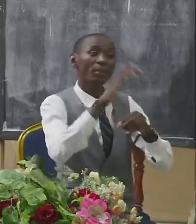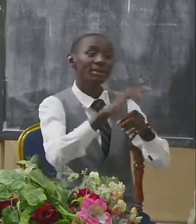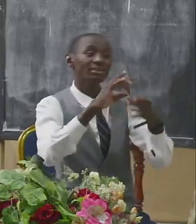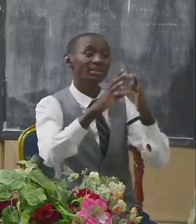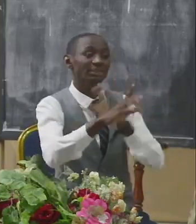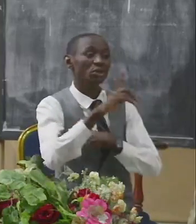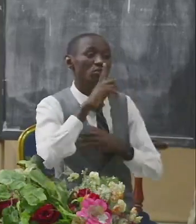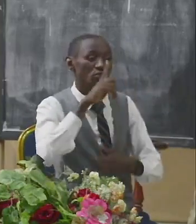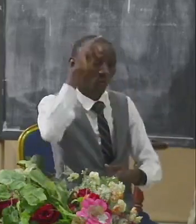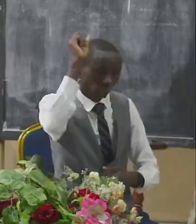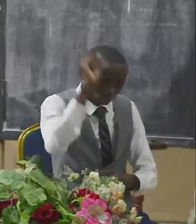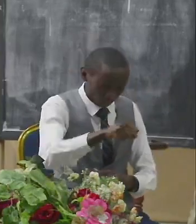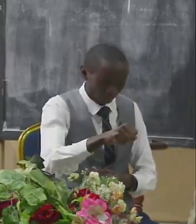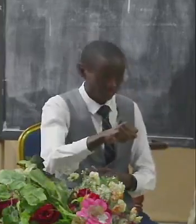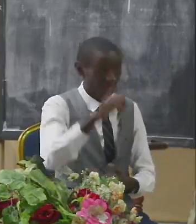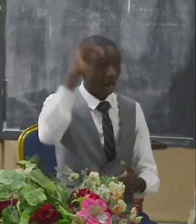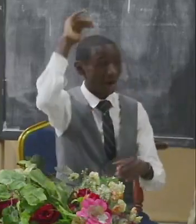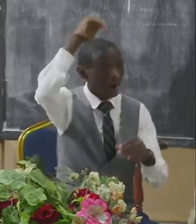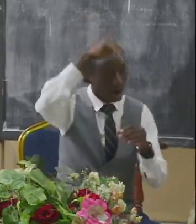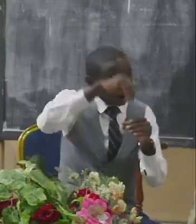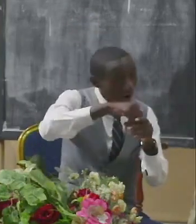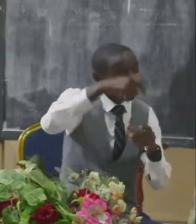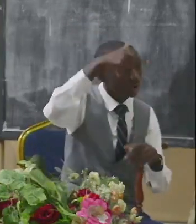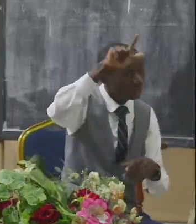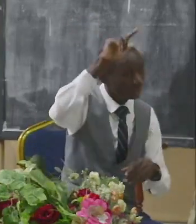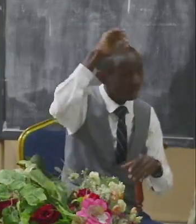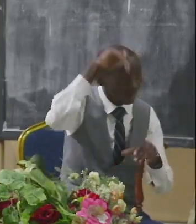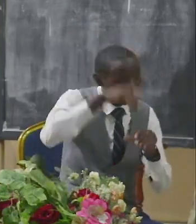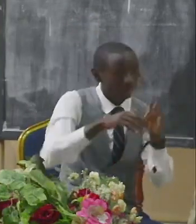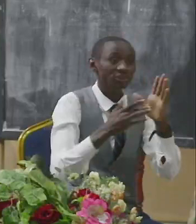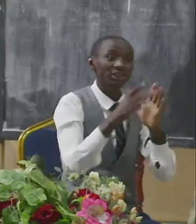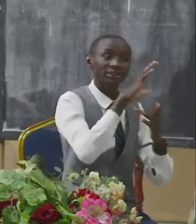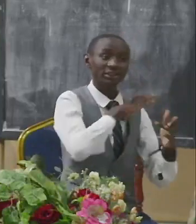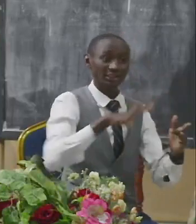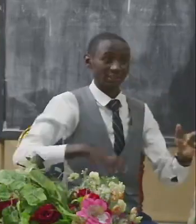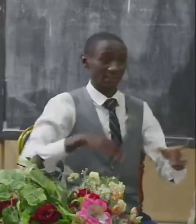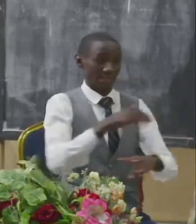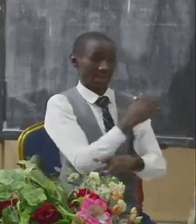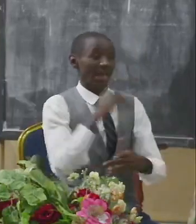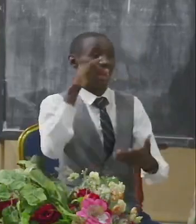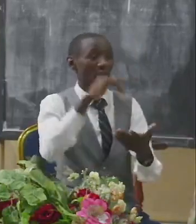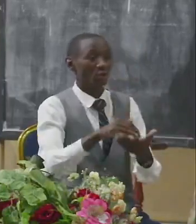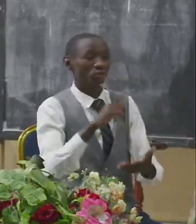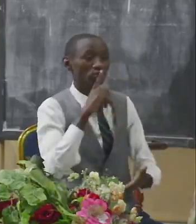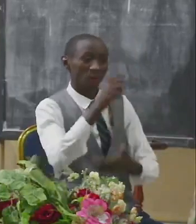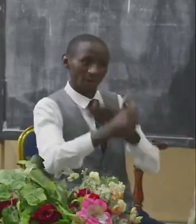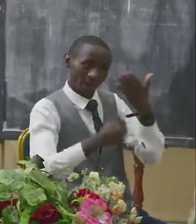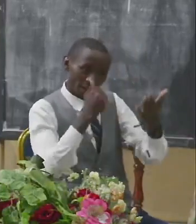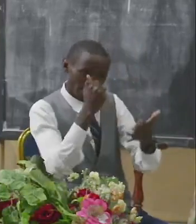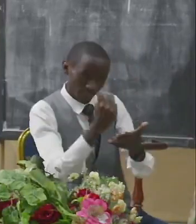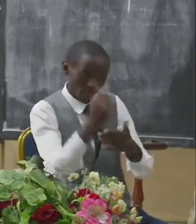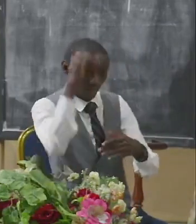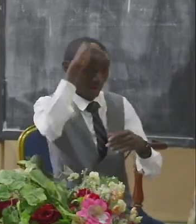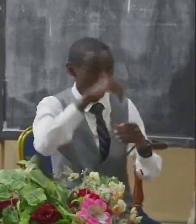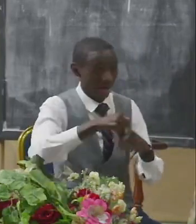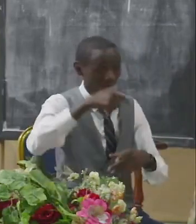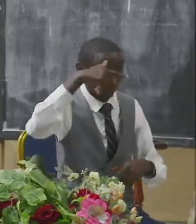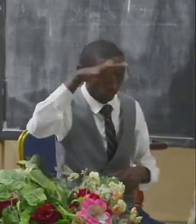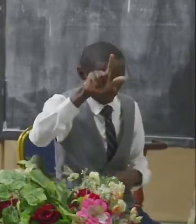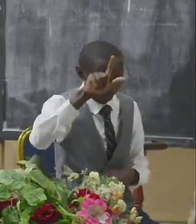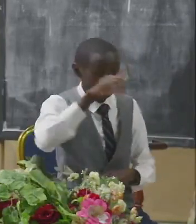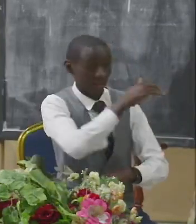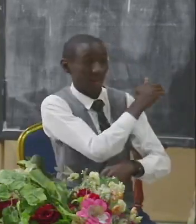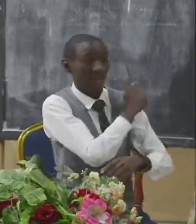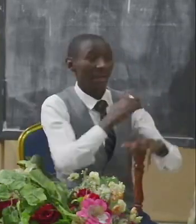ni ndio. En lui. Ndani mwake. Et amen. Na amina. En lui. Ndani mwake. À